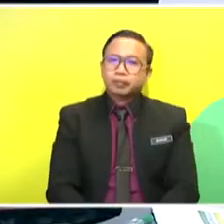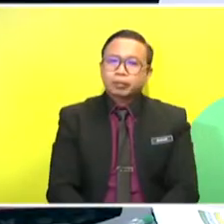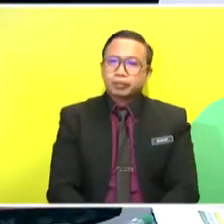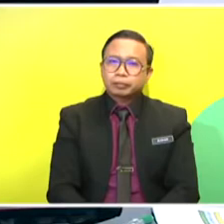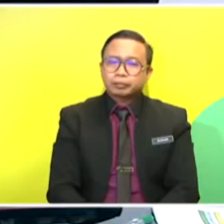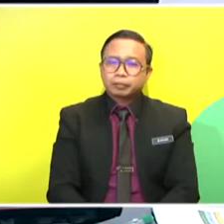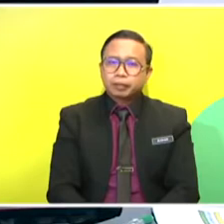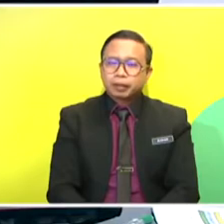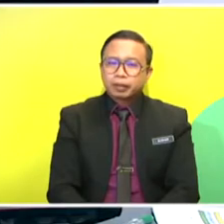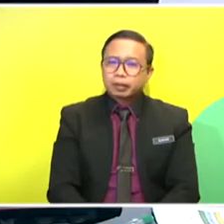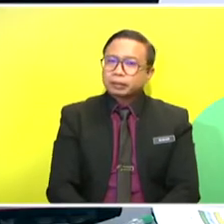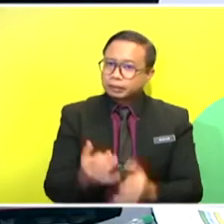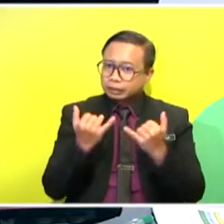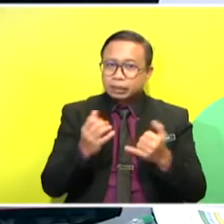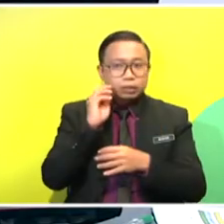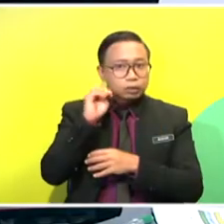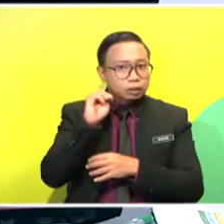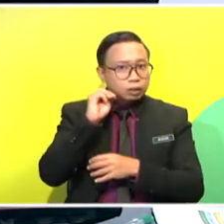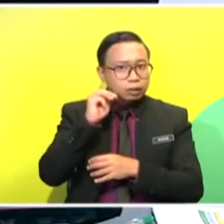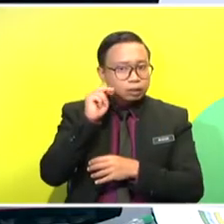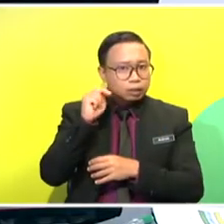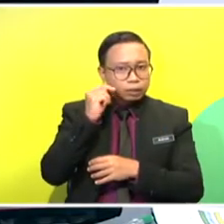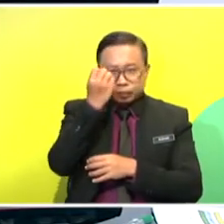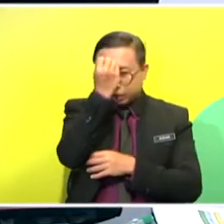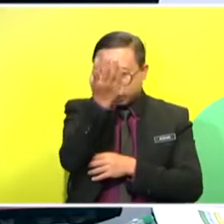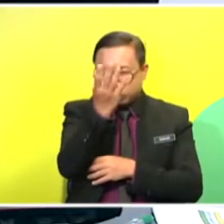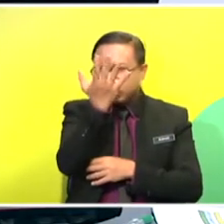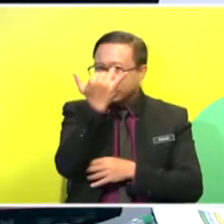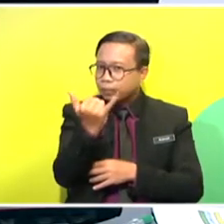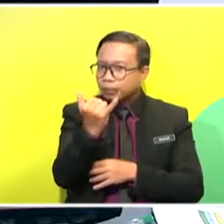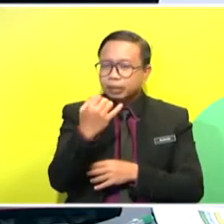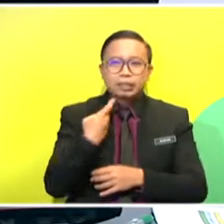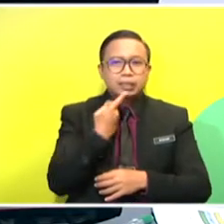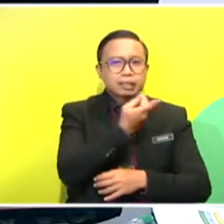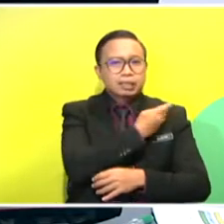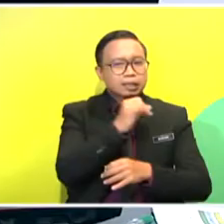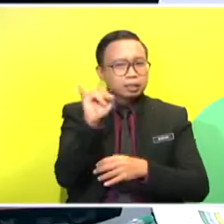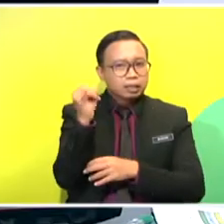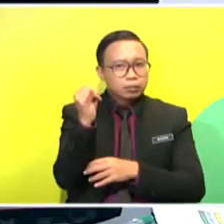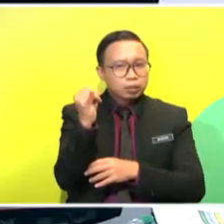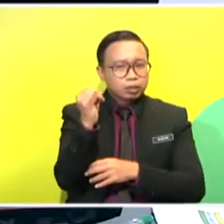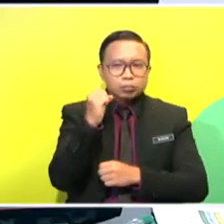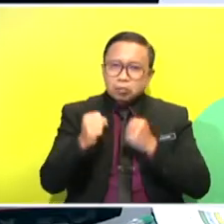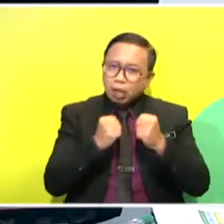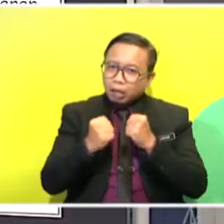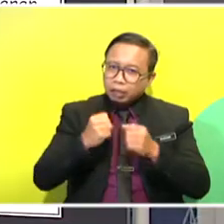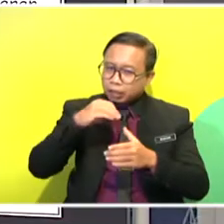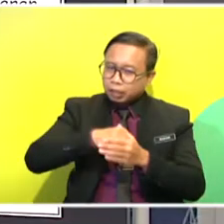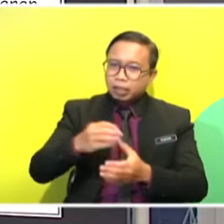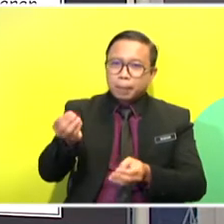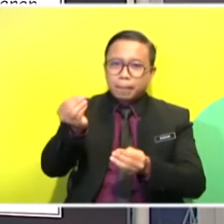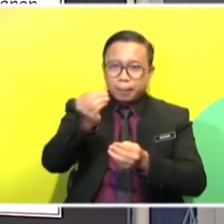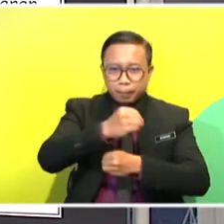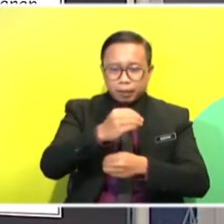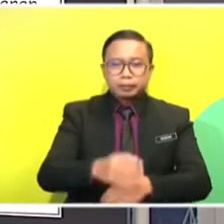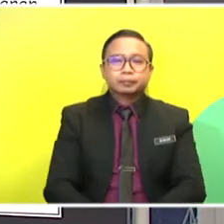tahu kepada rakan-rakan murid yang lain di rumah, kenapa kita dilarang berlari di dalam makmal? Ruang